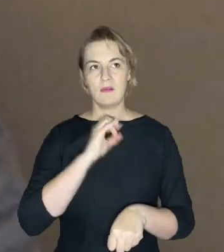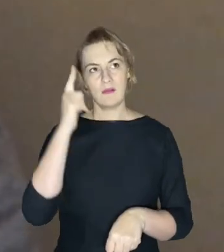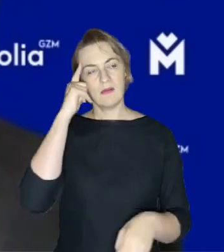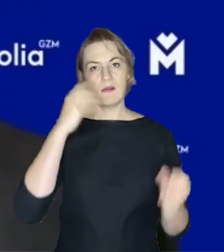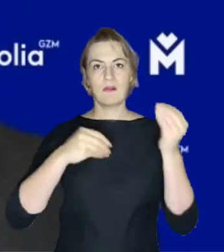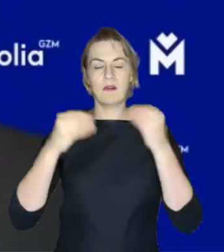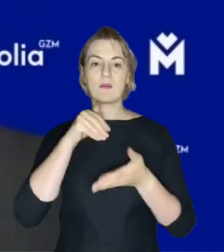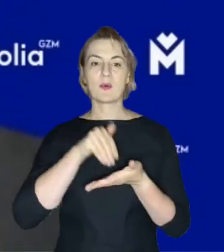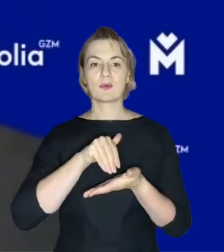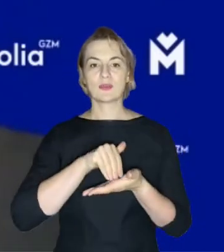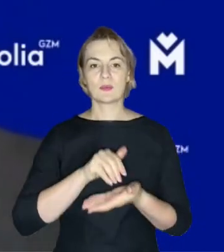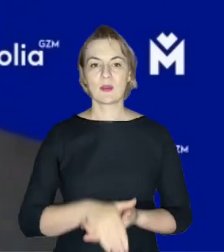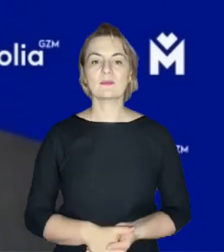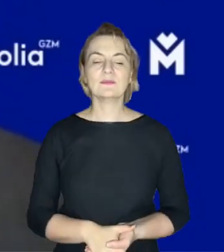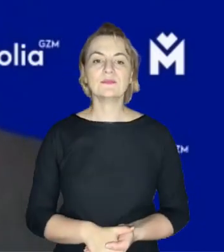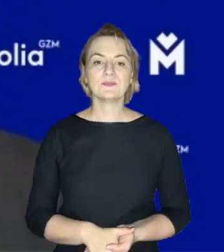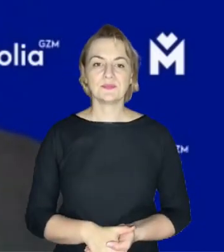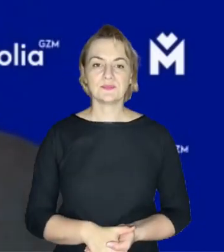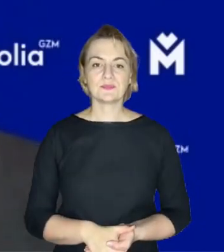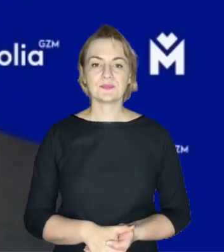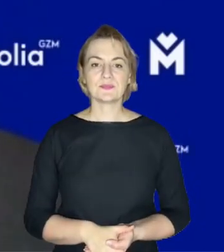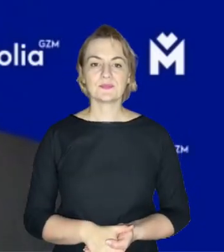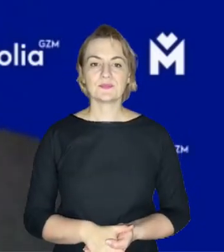Ja często jeszcze przywołuję